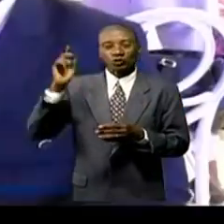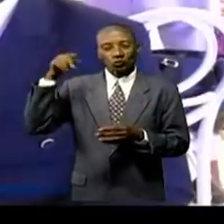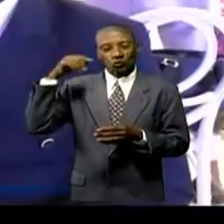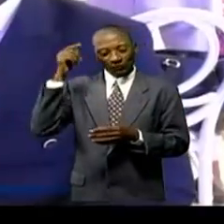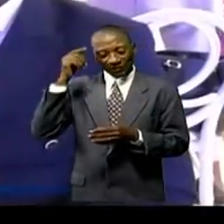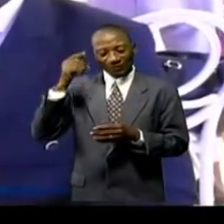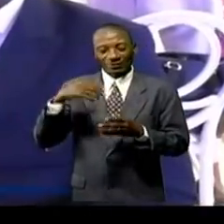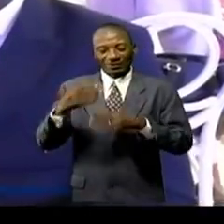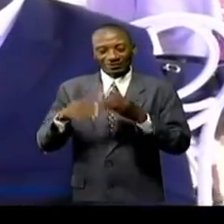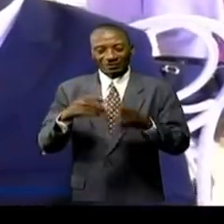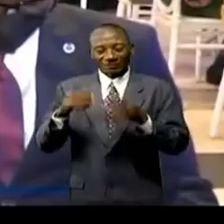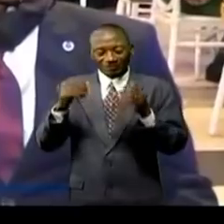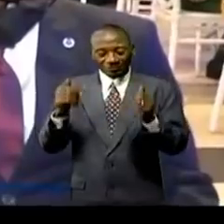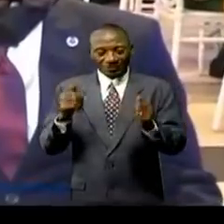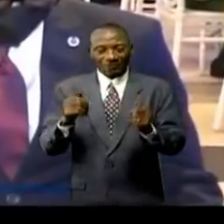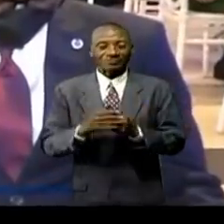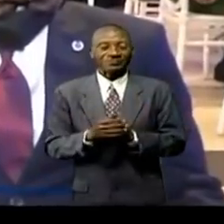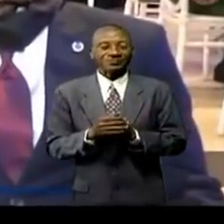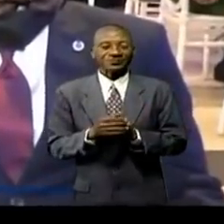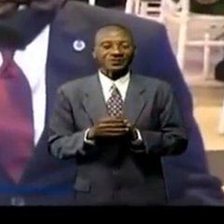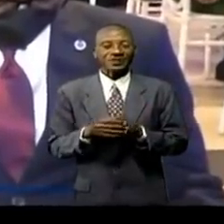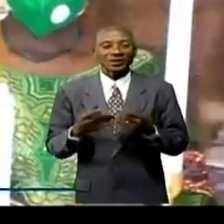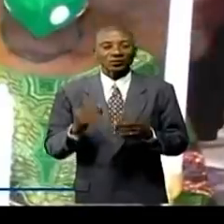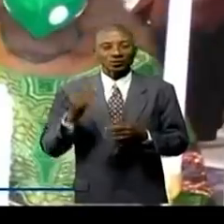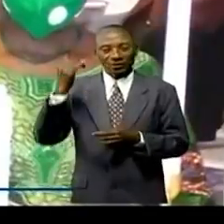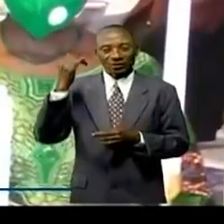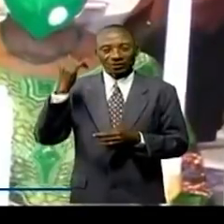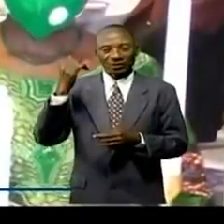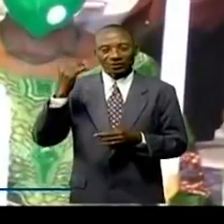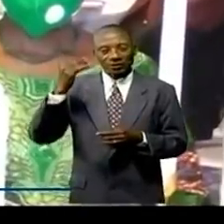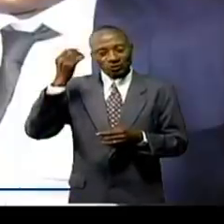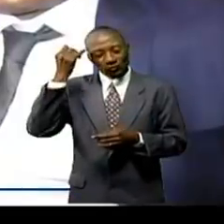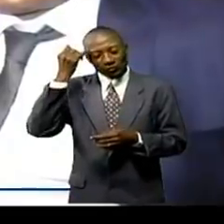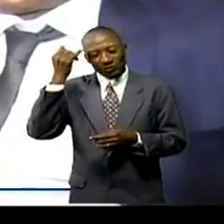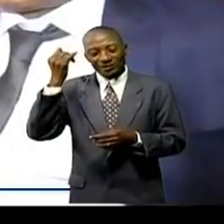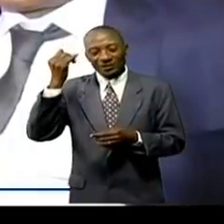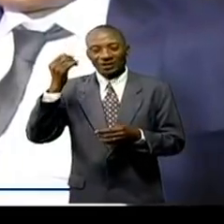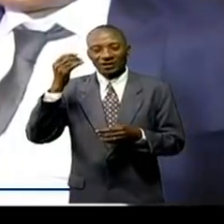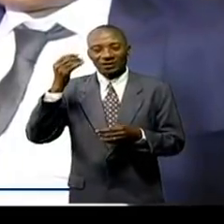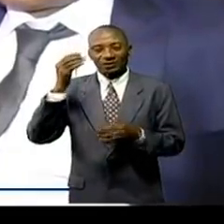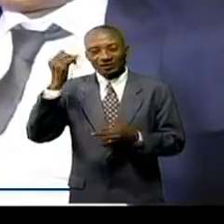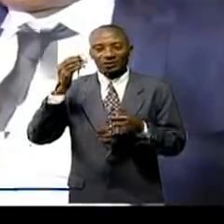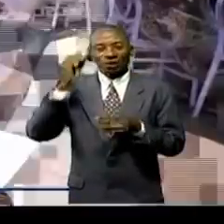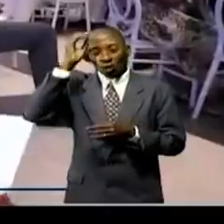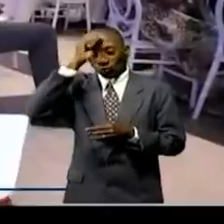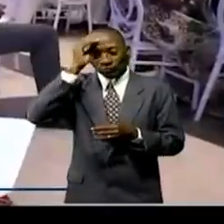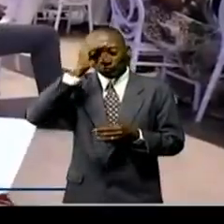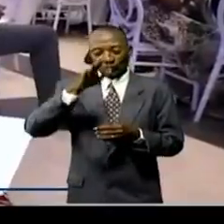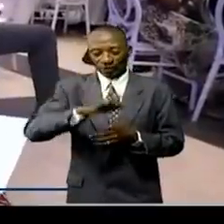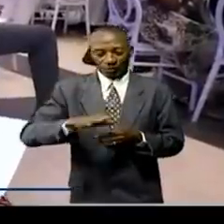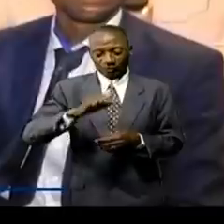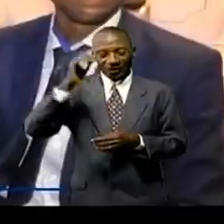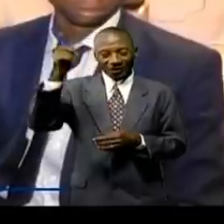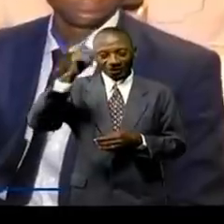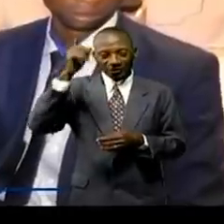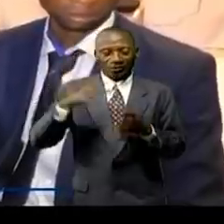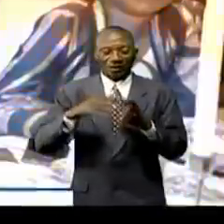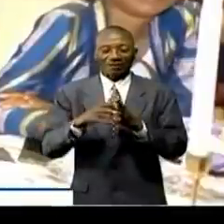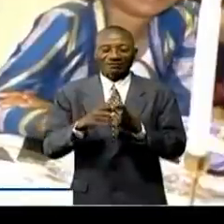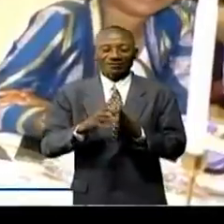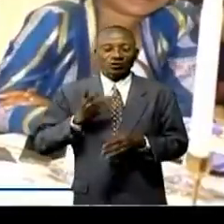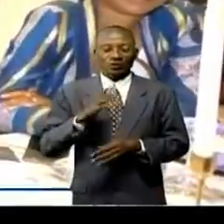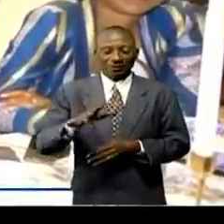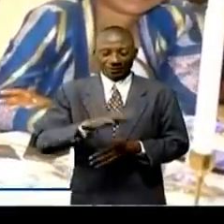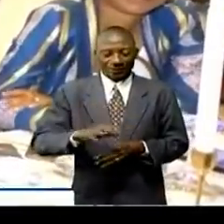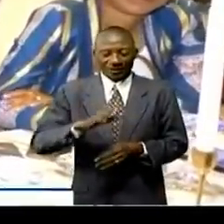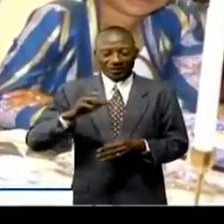la plume appelés à informer l'opinion nationale et internationale sur les réalisations du gouvernement, parfois dans des contextes